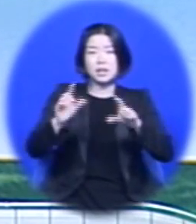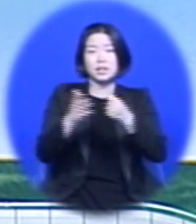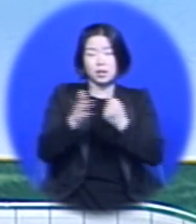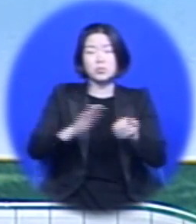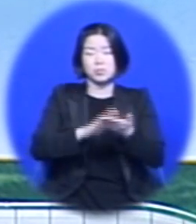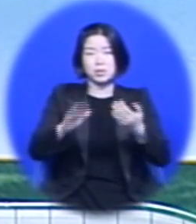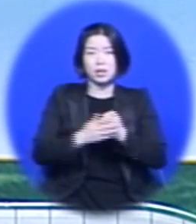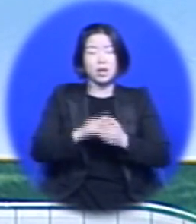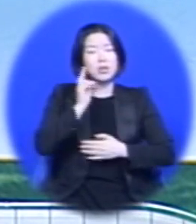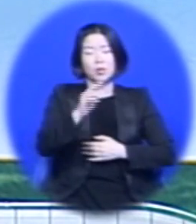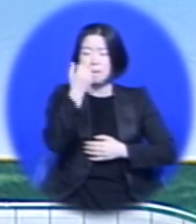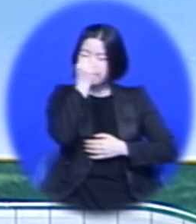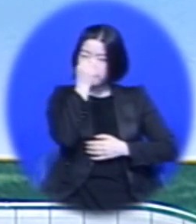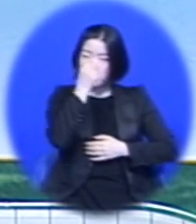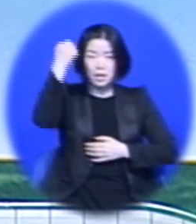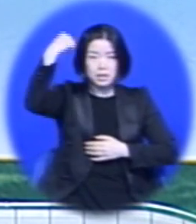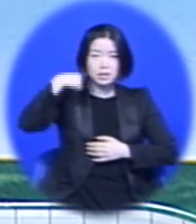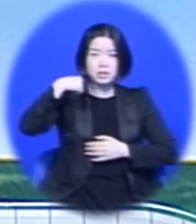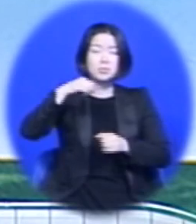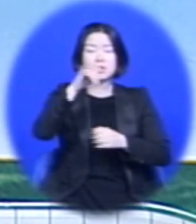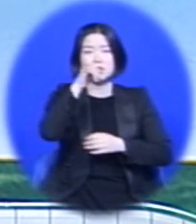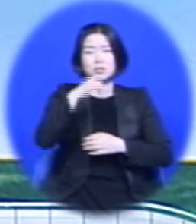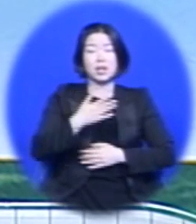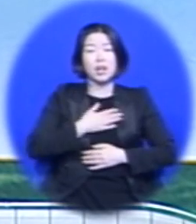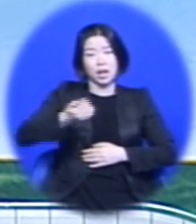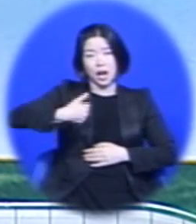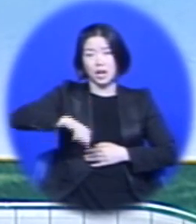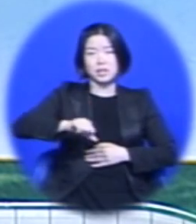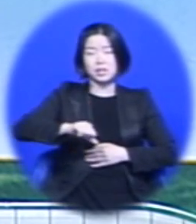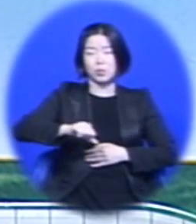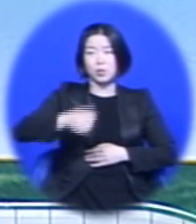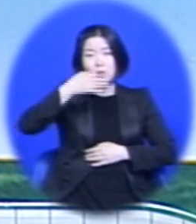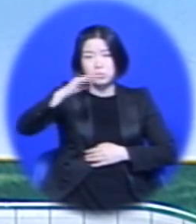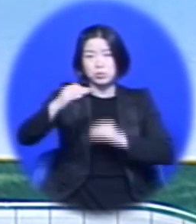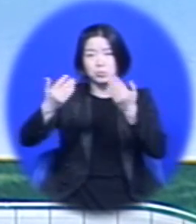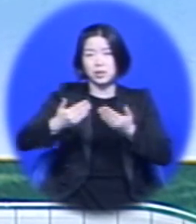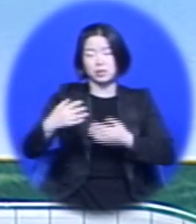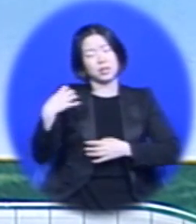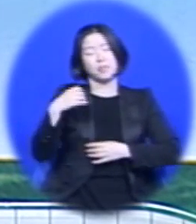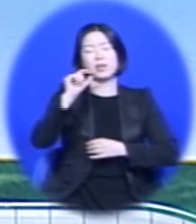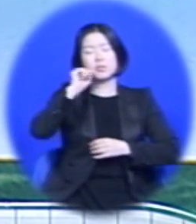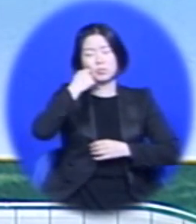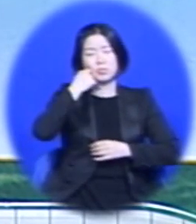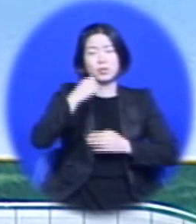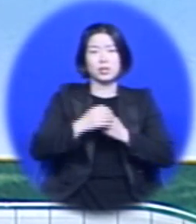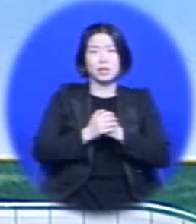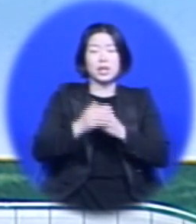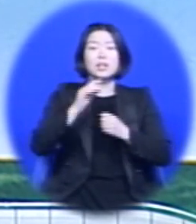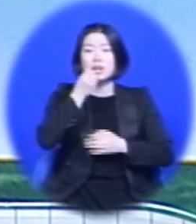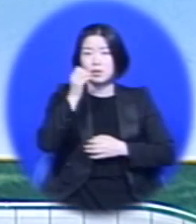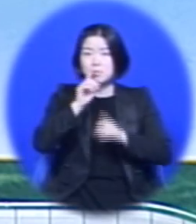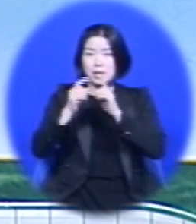물론 너무 뻔뻔하다고 느껴져서 내가 아들이라고 칭함을 감당할 수 없겠나이다.